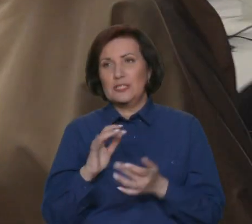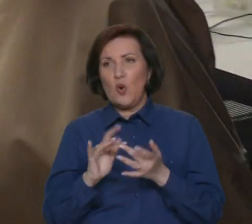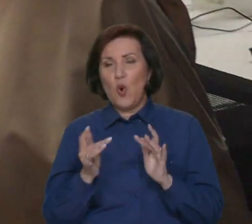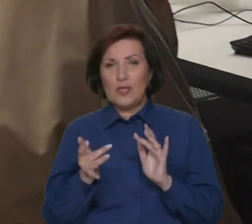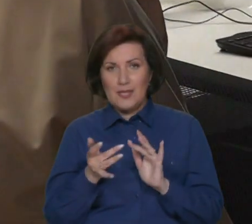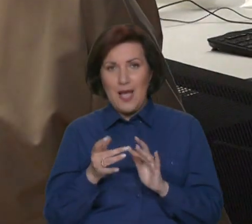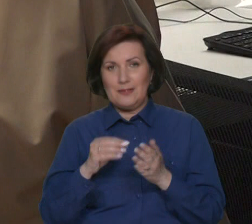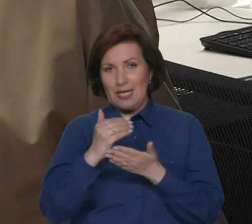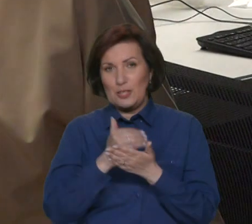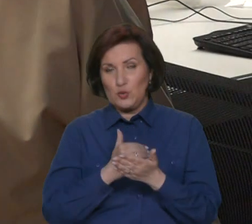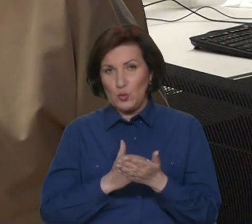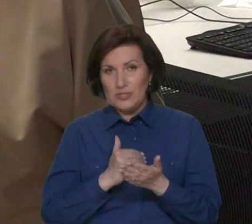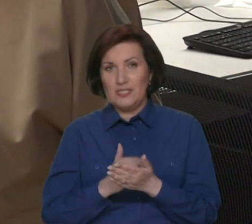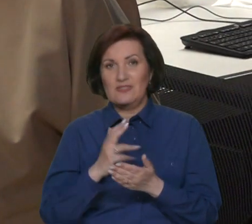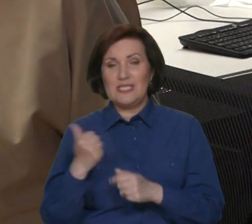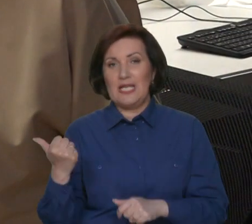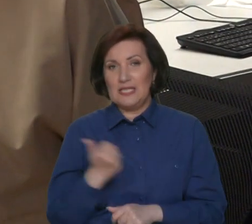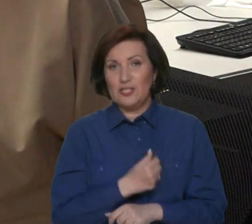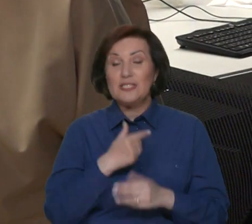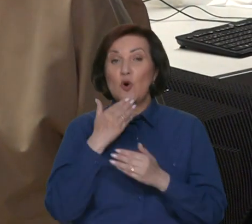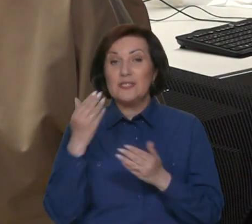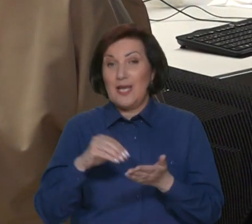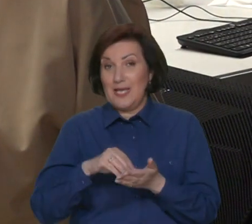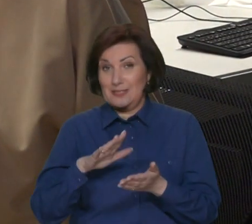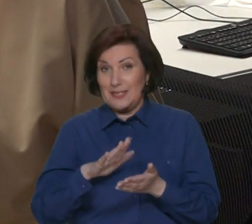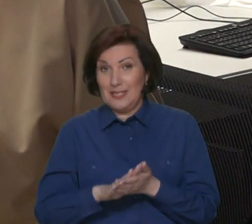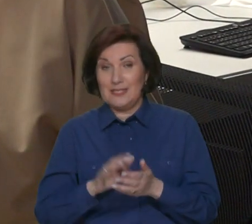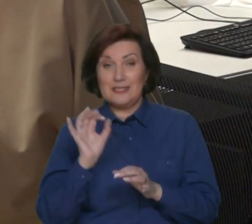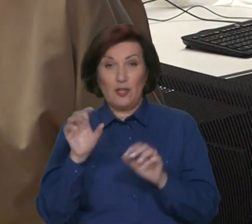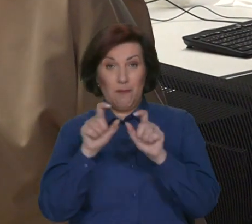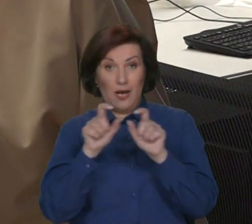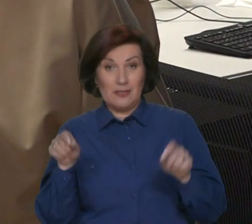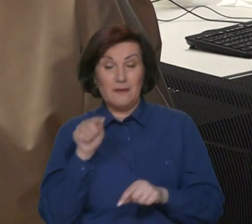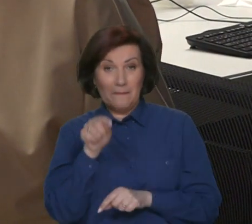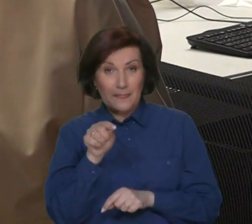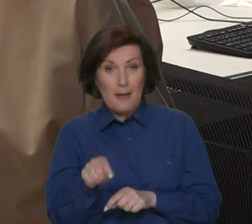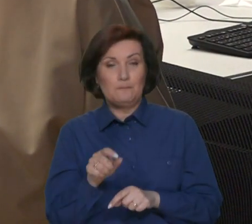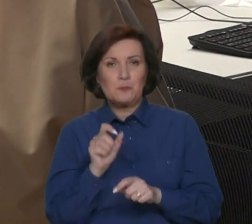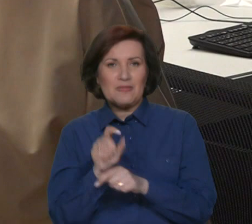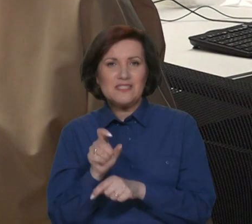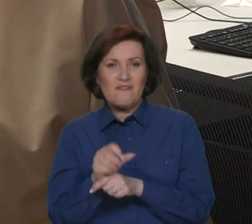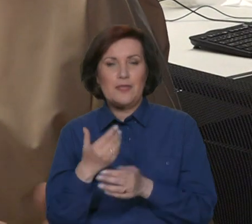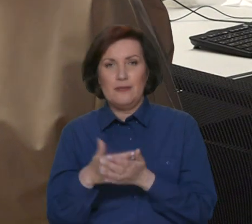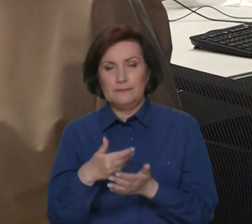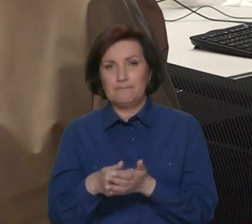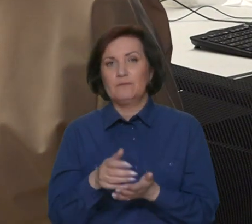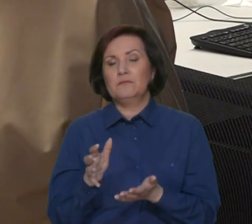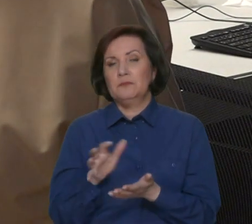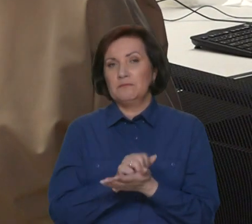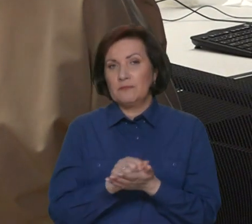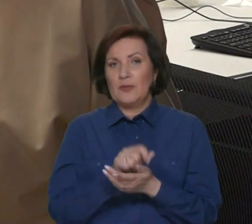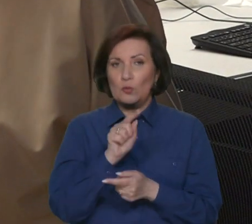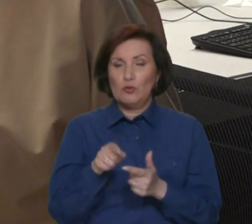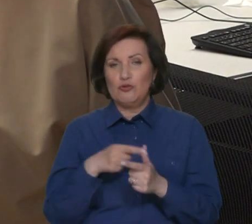остання статистика з телеграм-каналу IT-армія України. Саме сюди з 26 лютого падають кіберзавдання, приміром, знищити той чи